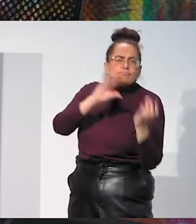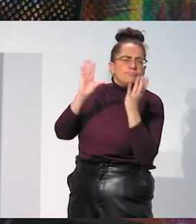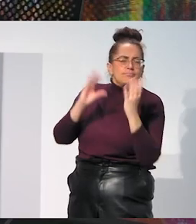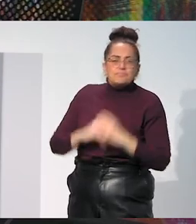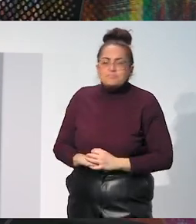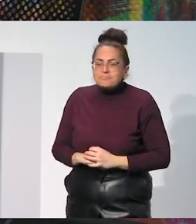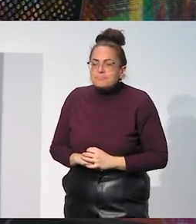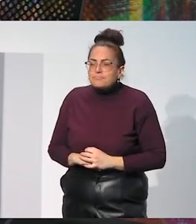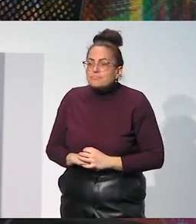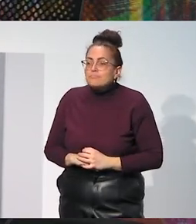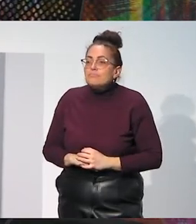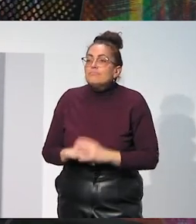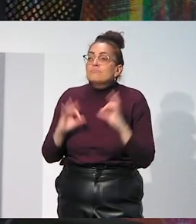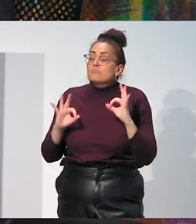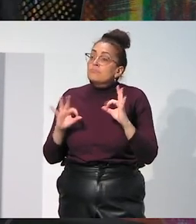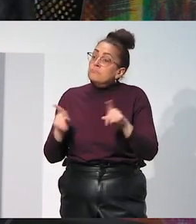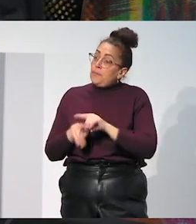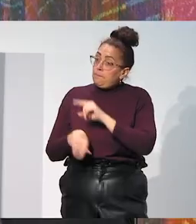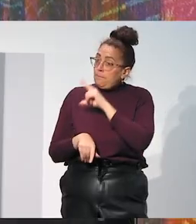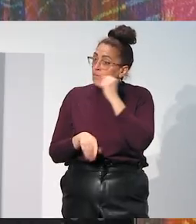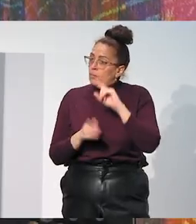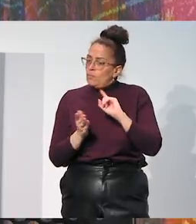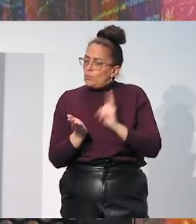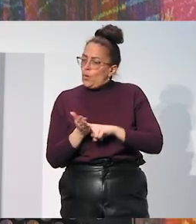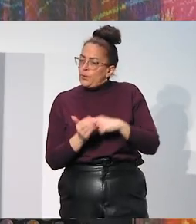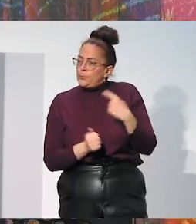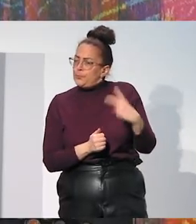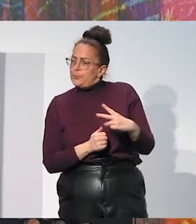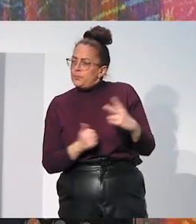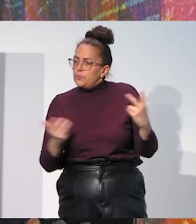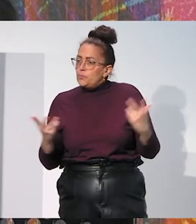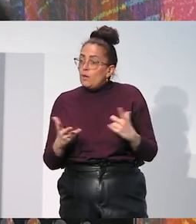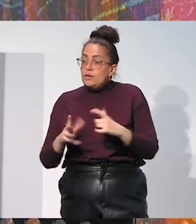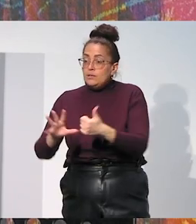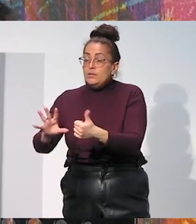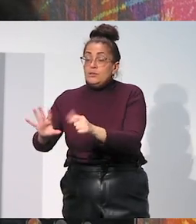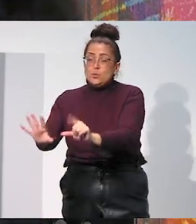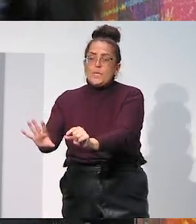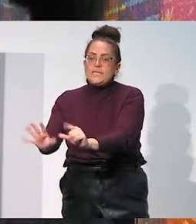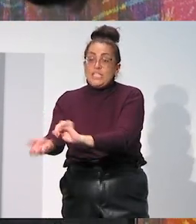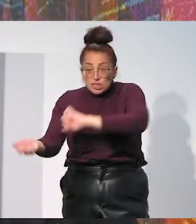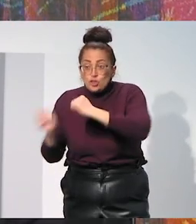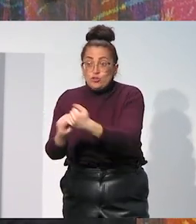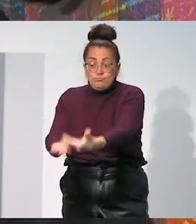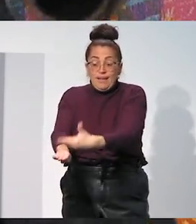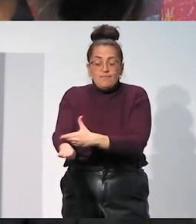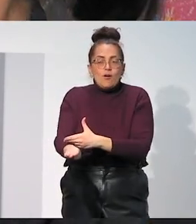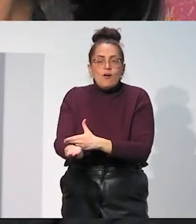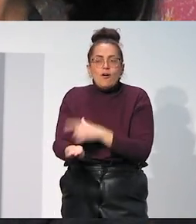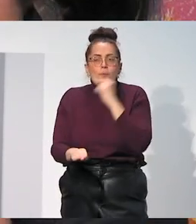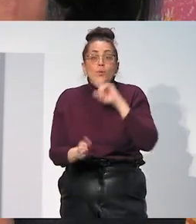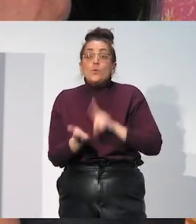droits, finalement, qu'on confère aux hommes avant que tout bouge dans les années 70.